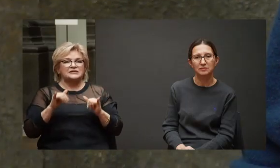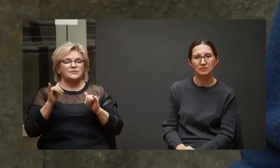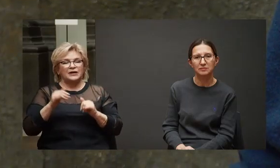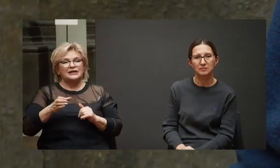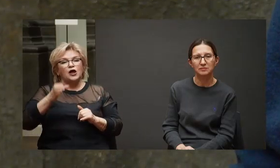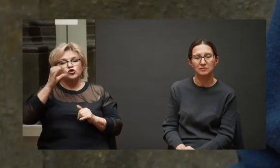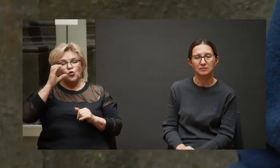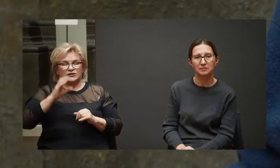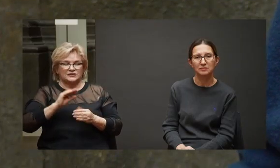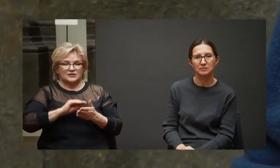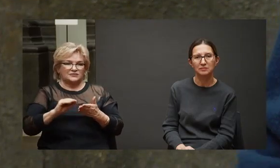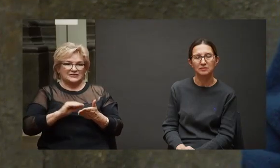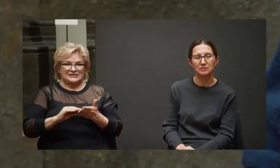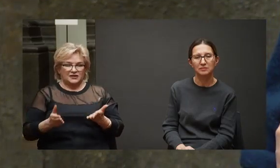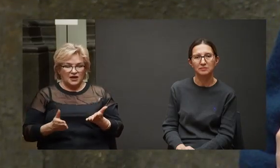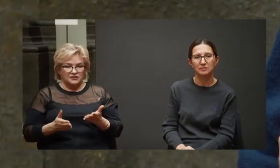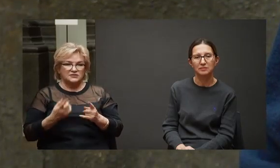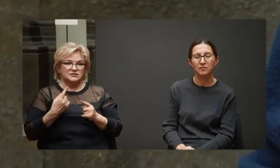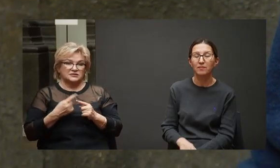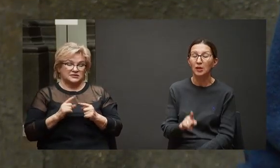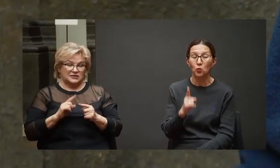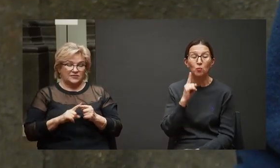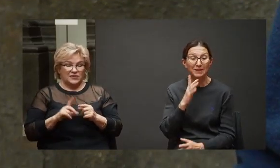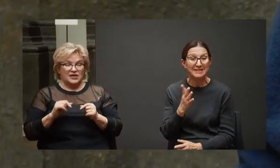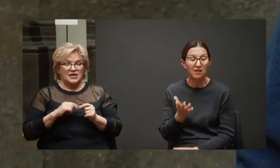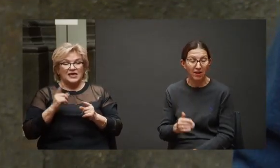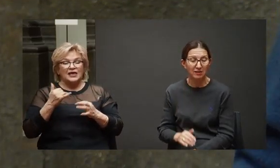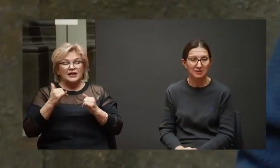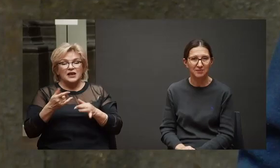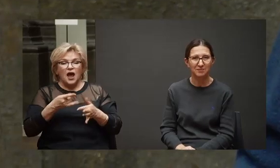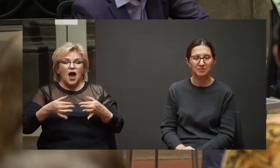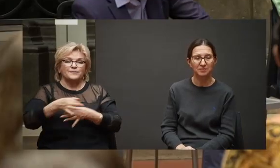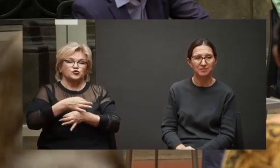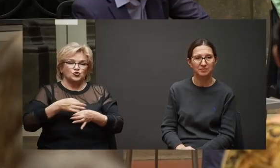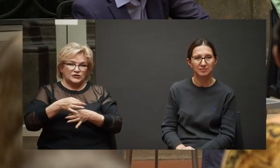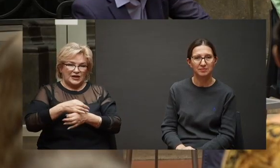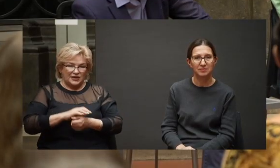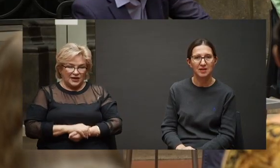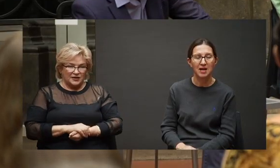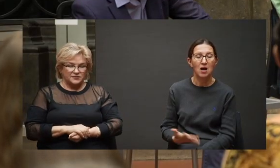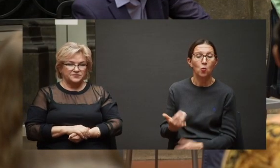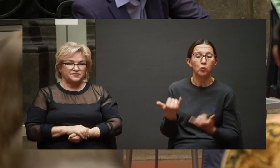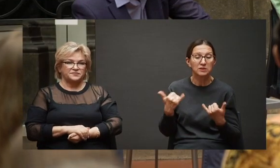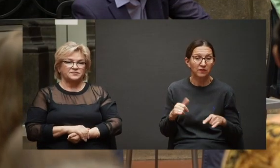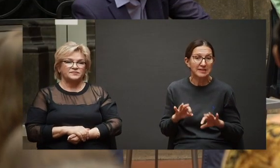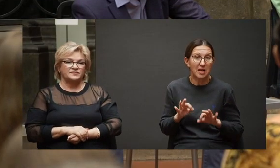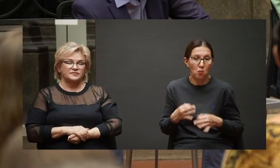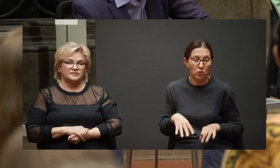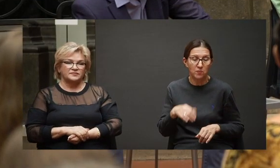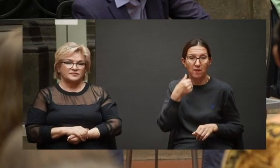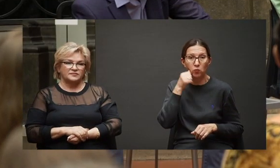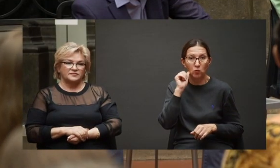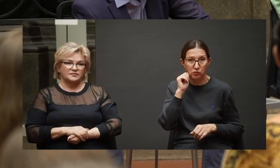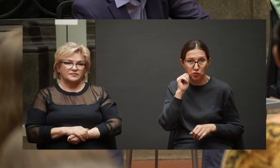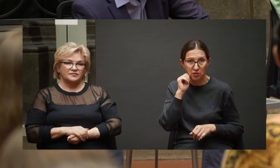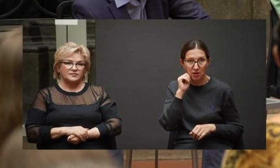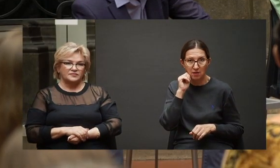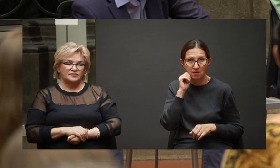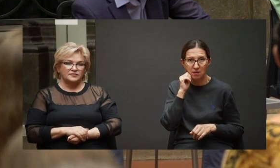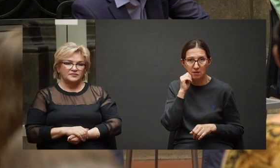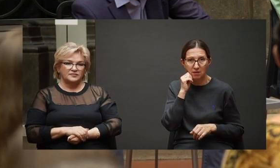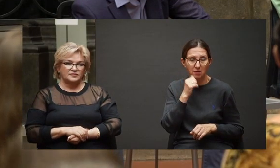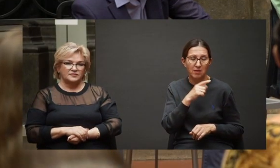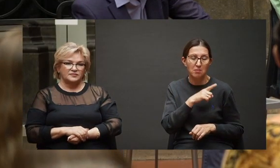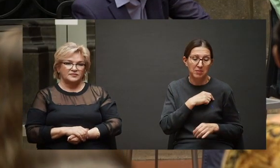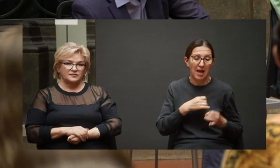докторской диссертации и, по крайней мере, для отдельного обсуждения. Удивительным образом мы вчера это с Новым Михайловичем и